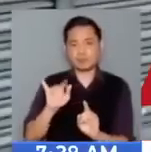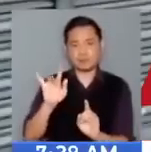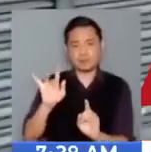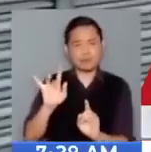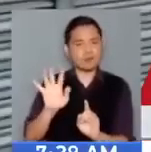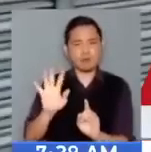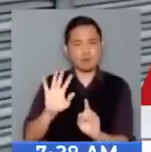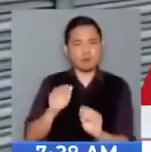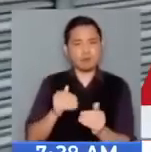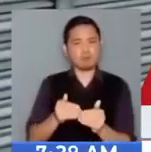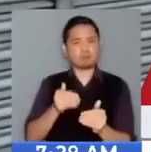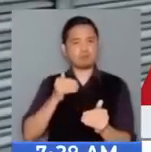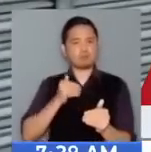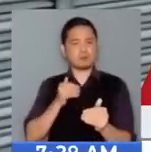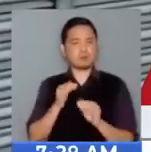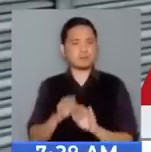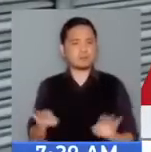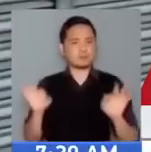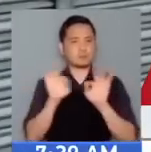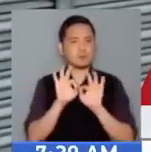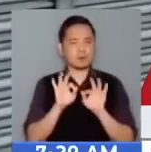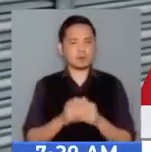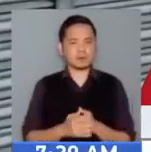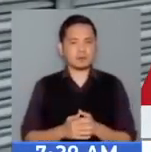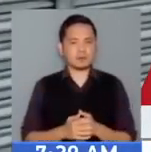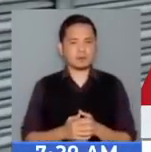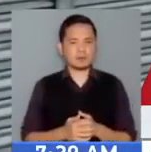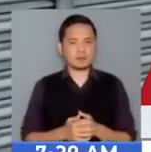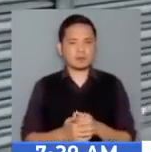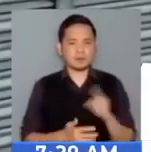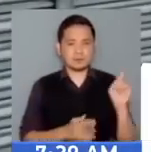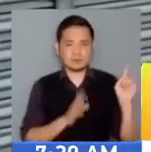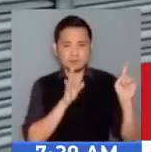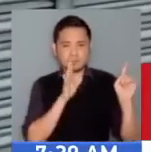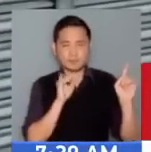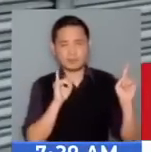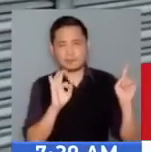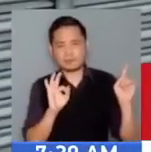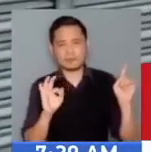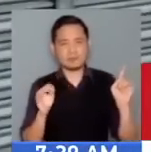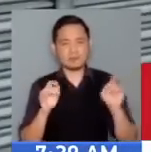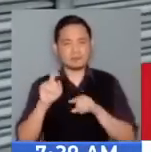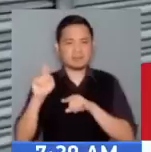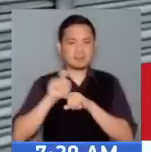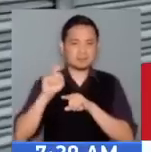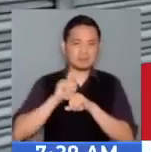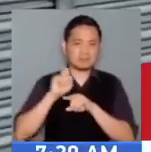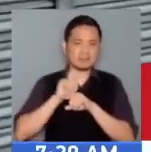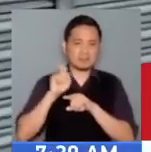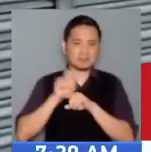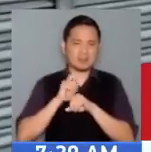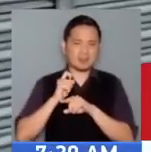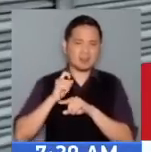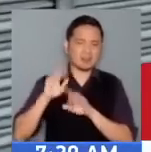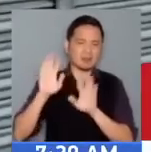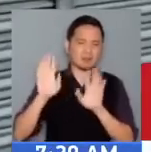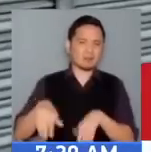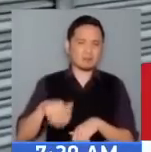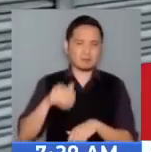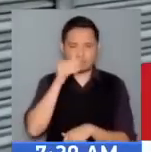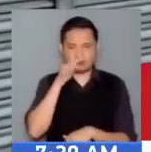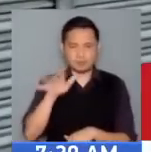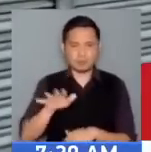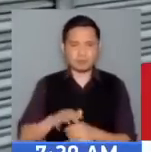anong mga may umano sa akin, nagtitext niya mag-ano. Hindi ko pinapansin yun. Alam mo,